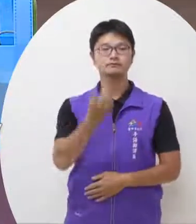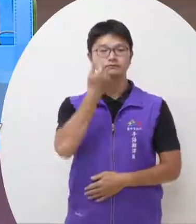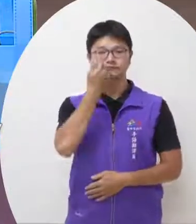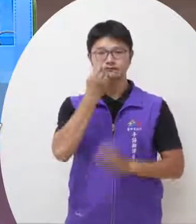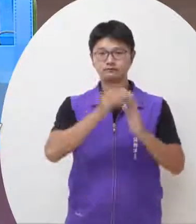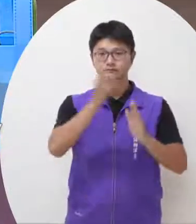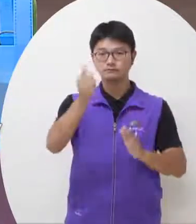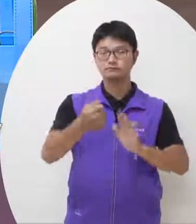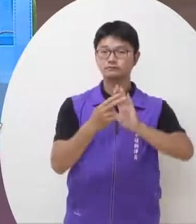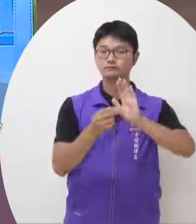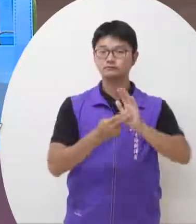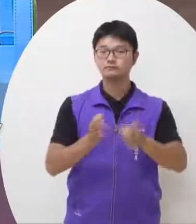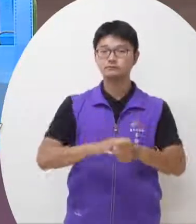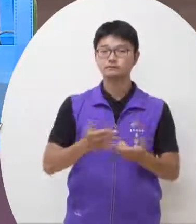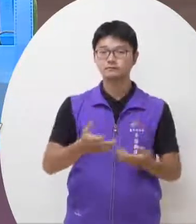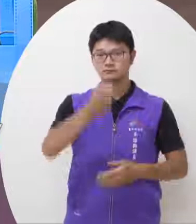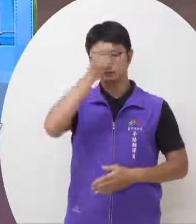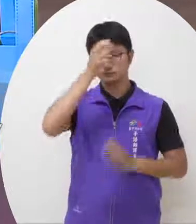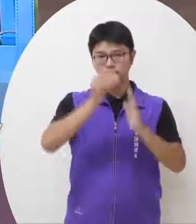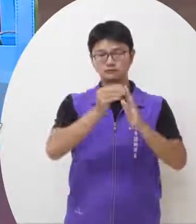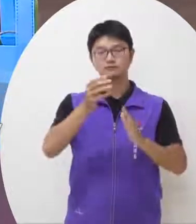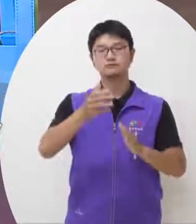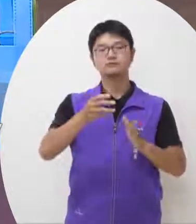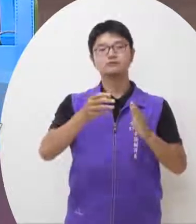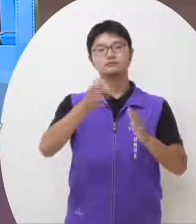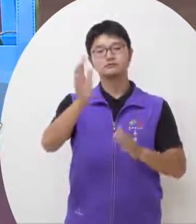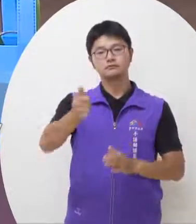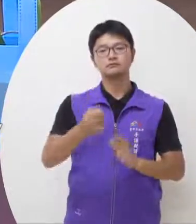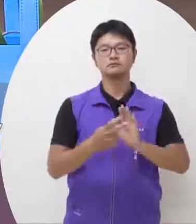哈？警察局杨局长。